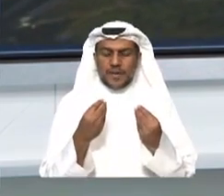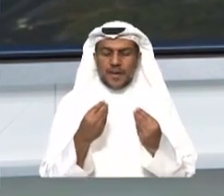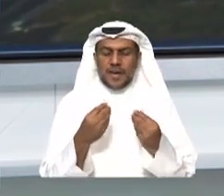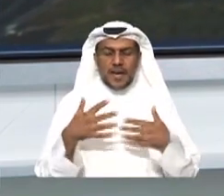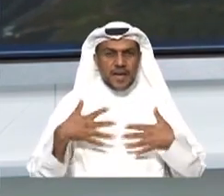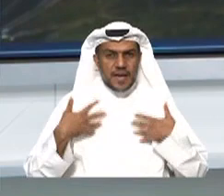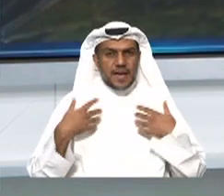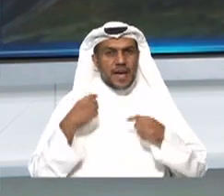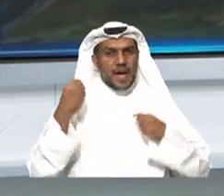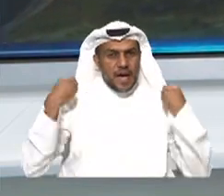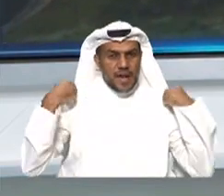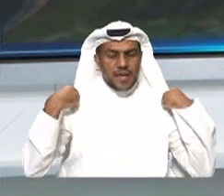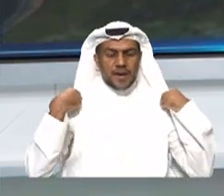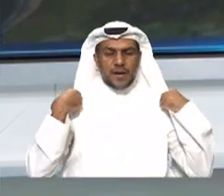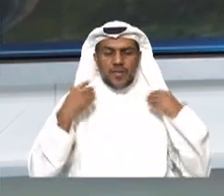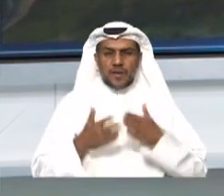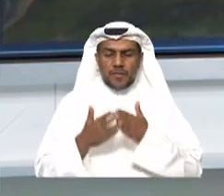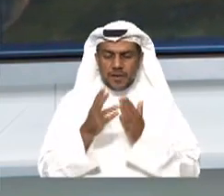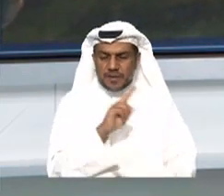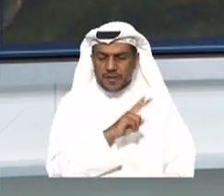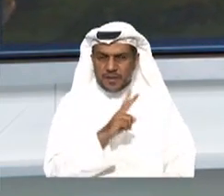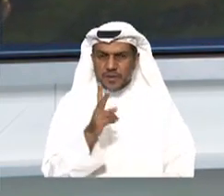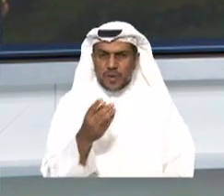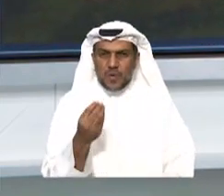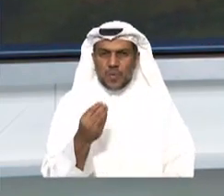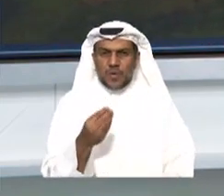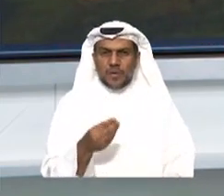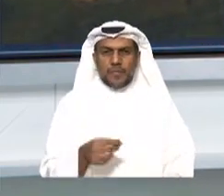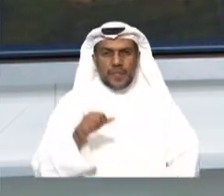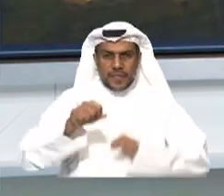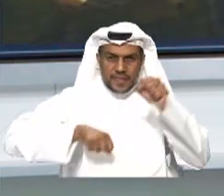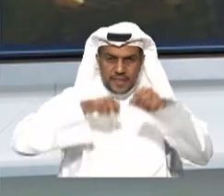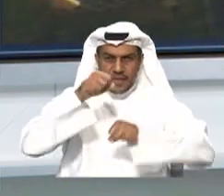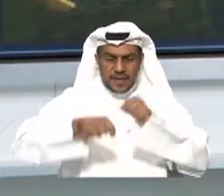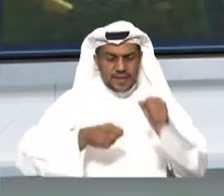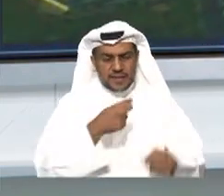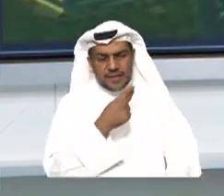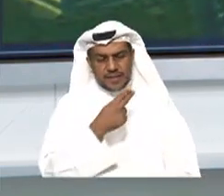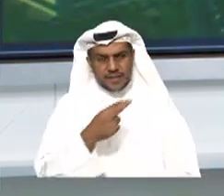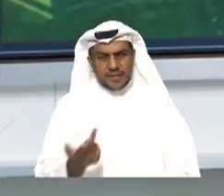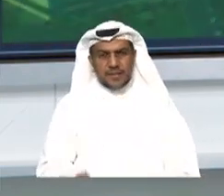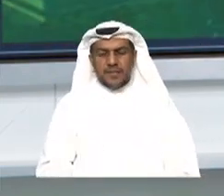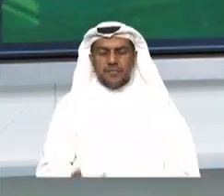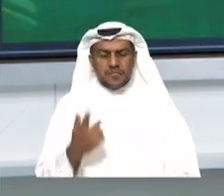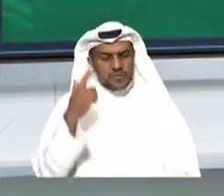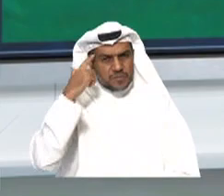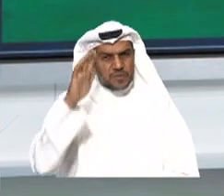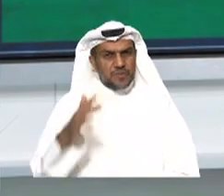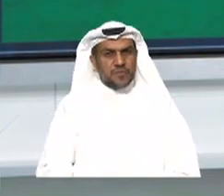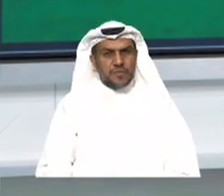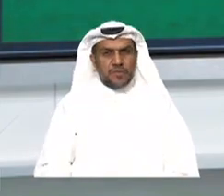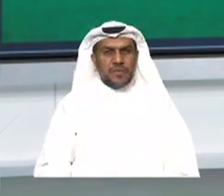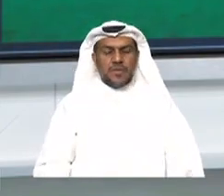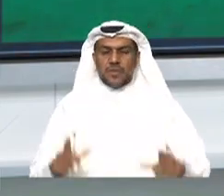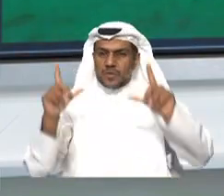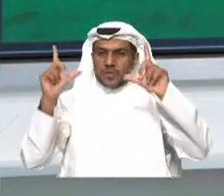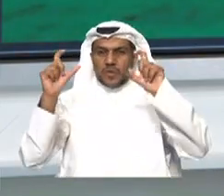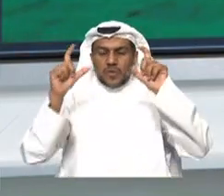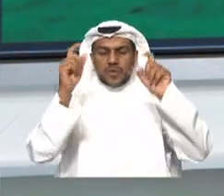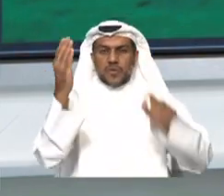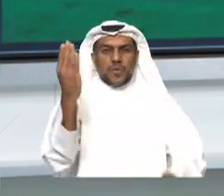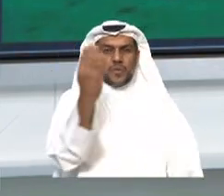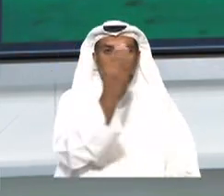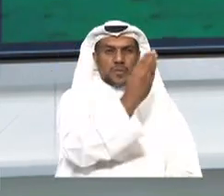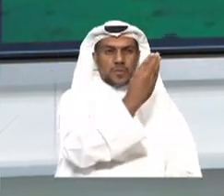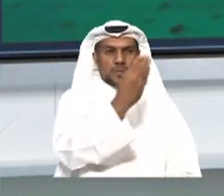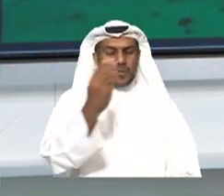جميع الأنشطة والهوايات الخارجية من ركوب الدراجات، وأيضا مناسبة لمحبين التصوير الخارجي وأيضا